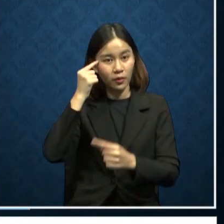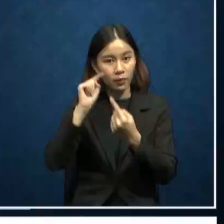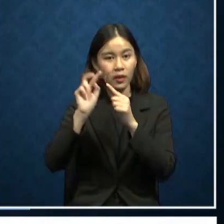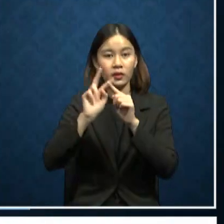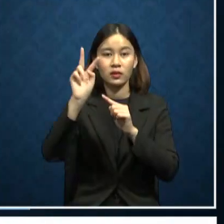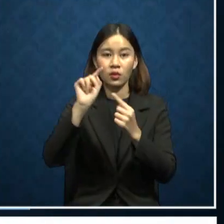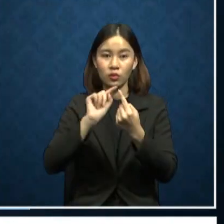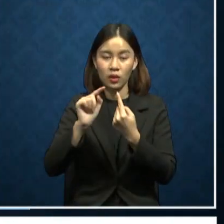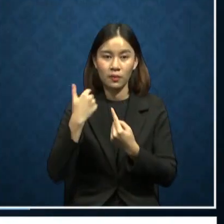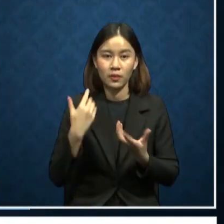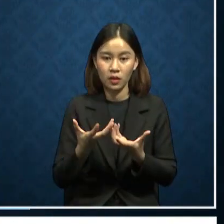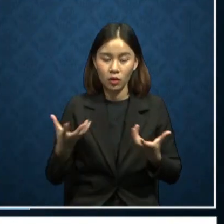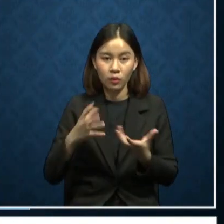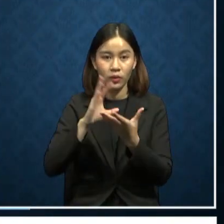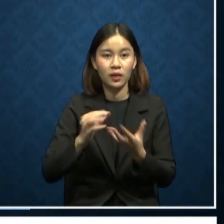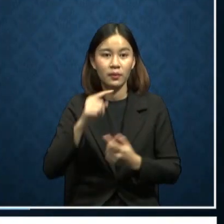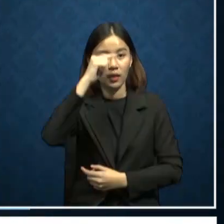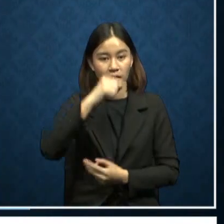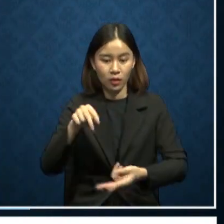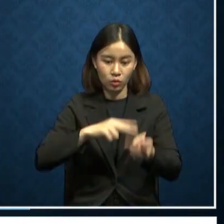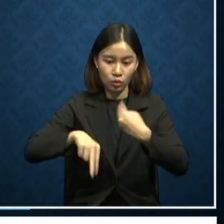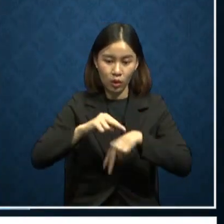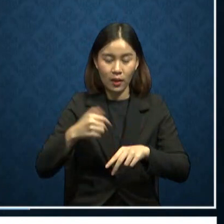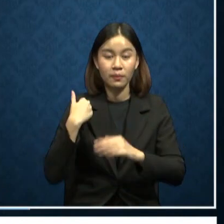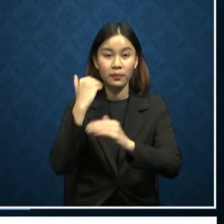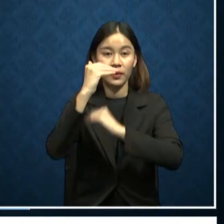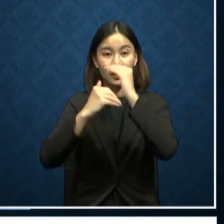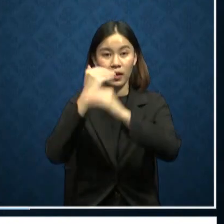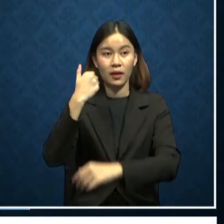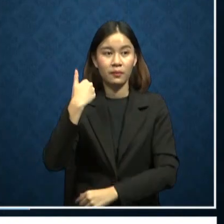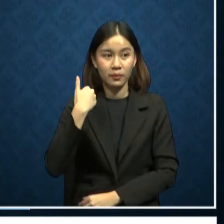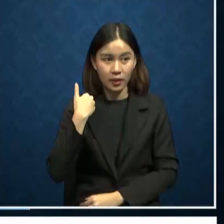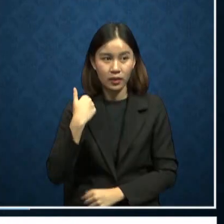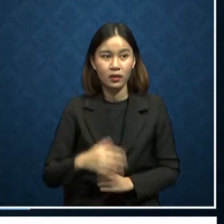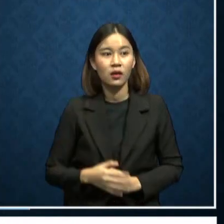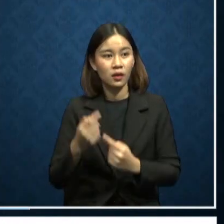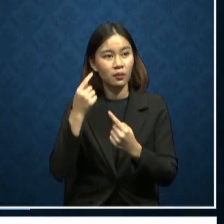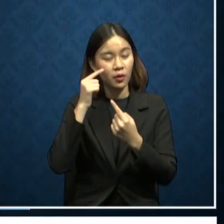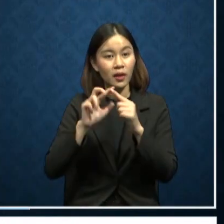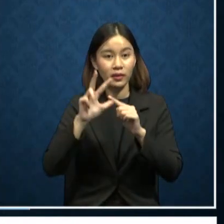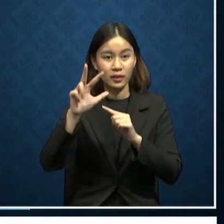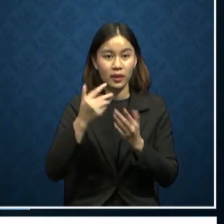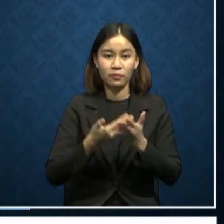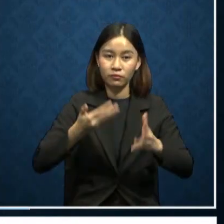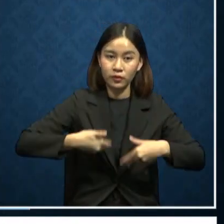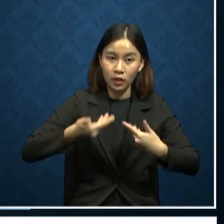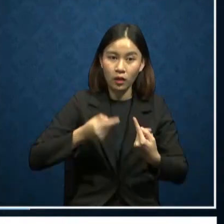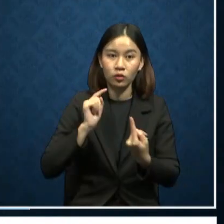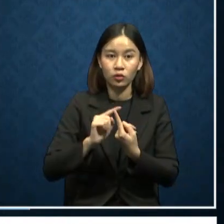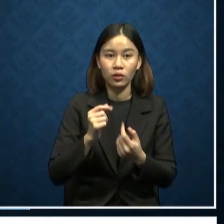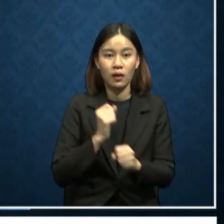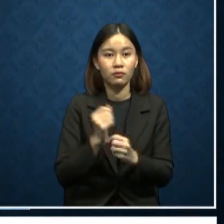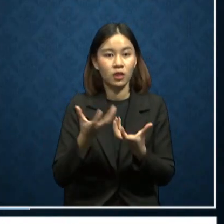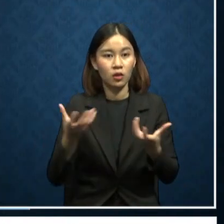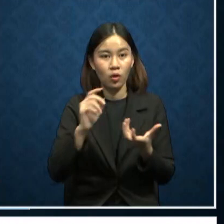2คือมีมรดกวัฒนธรรมไทยที่รับการอนุรักษ์สืบสารและต่อยอดนะครับและปเป้าหมายที่ 3คือสร้างบุญค่าเพิ่มให้กับงานสร้าง